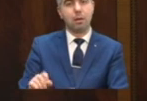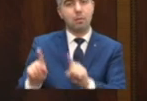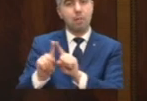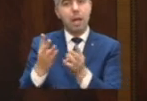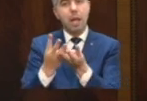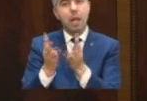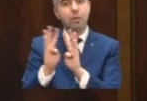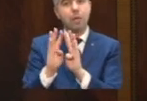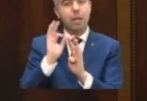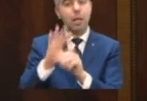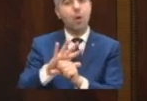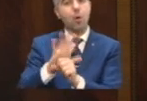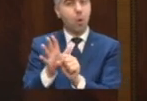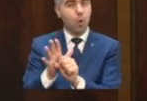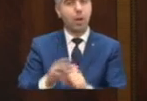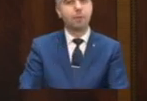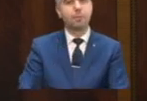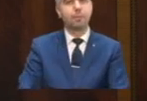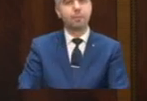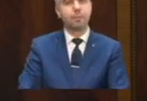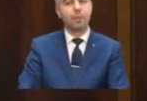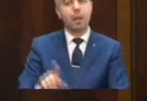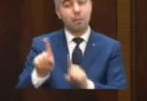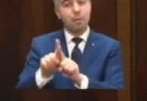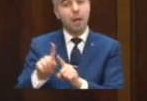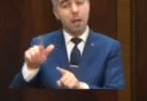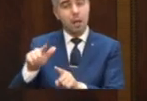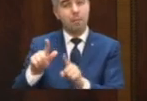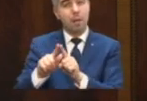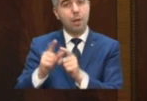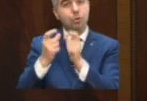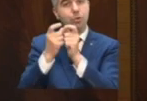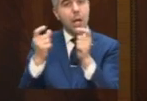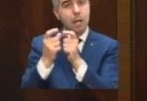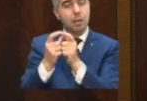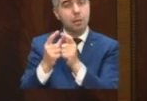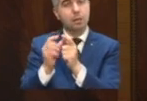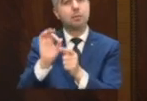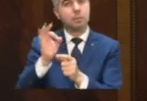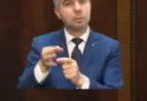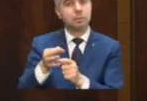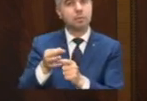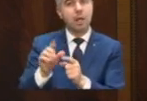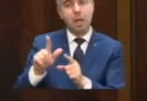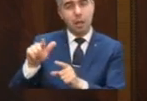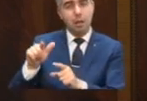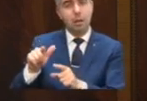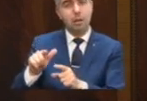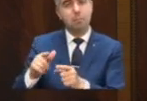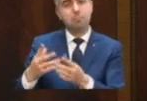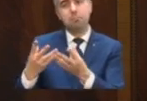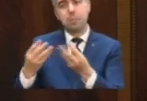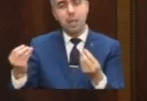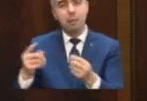ديال اليقظه ديال كوفيد. ولكن كاينه هذه المقاولات راه كانت ضحيه ديال منافسه غير شريفه والاغراق من طرف